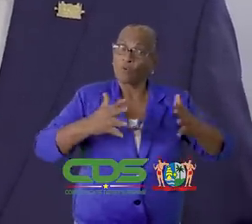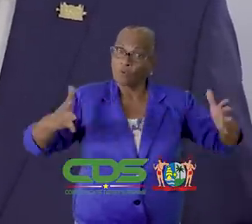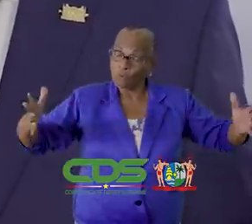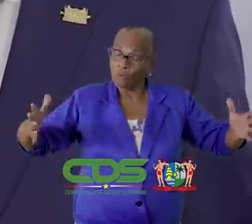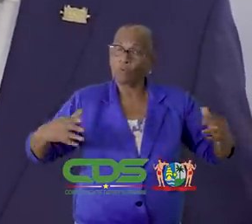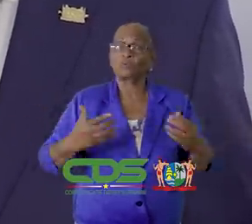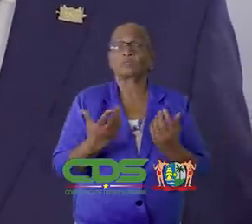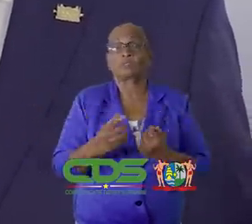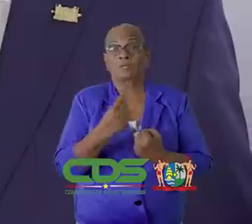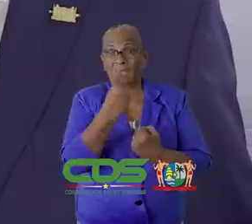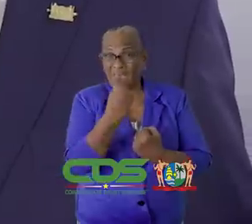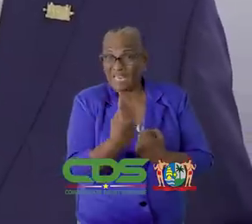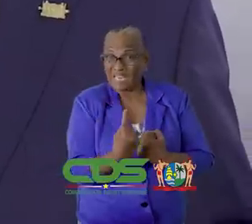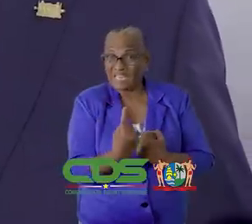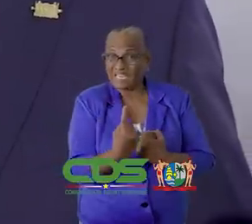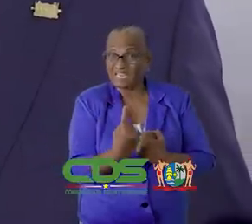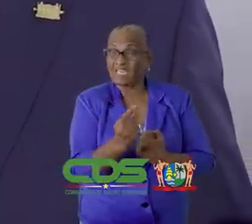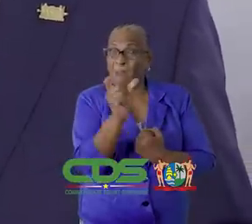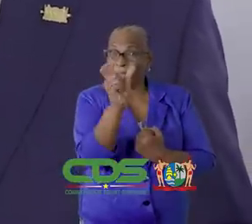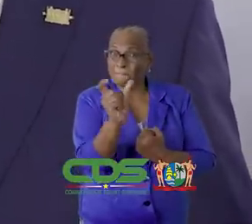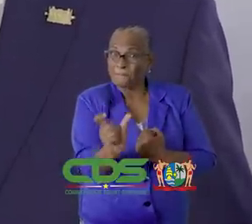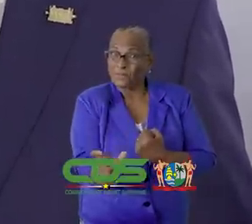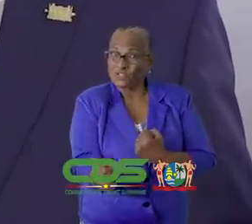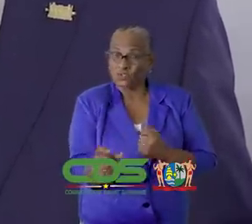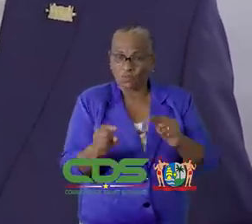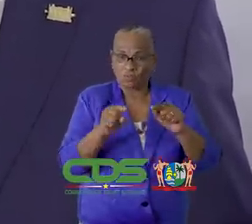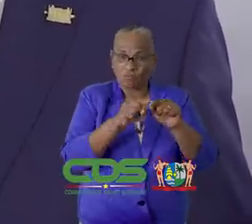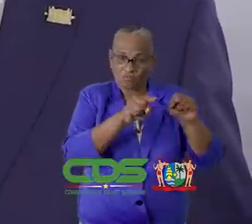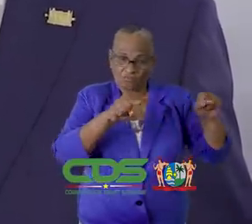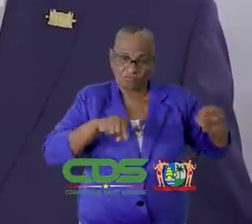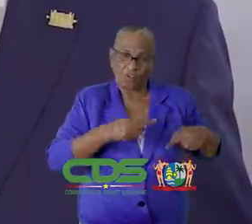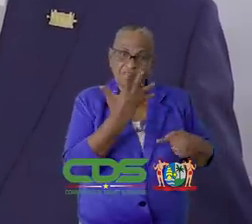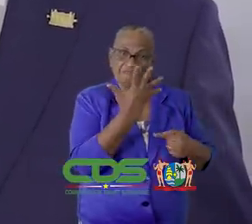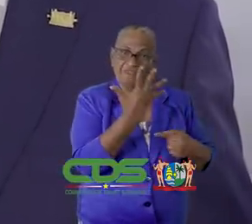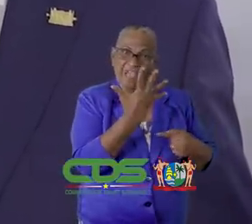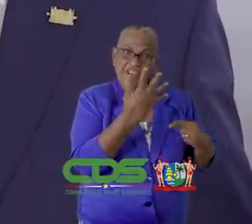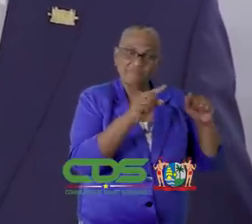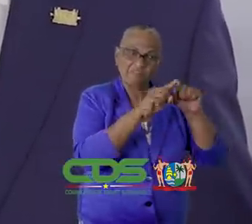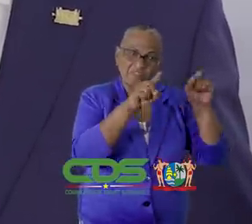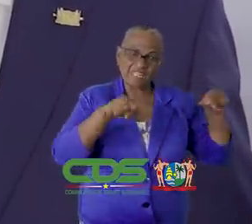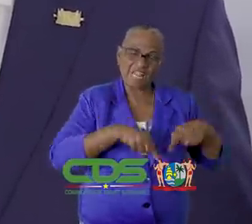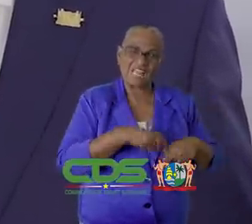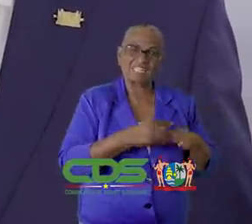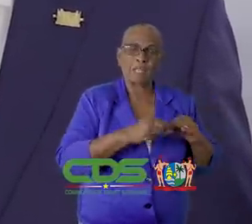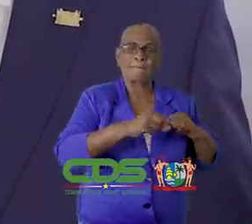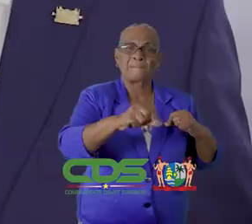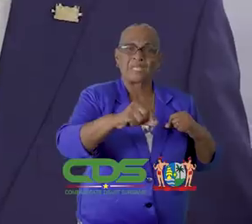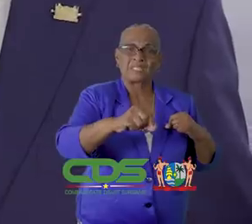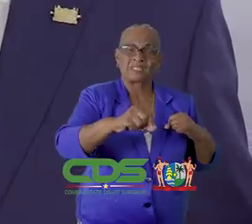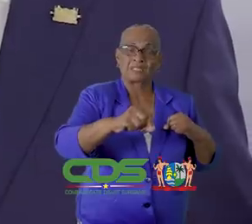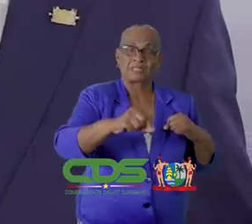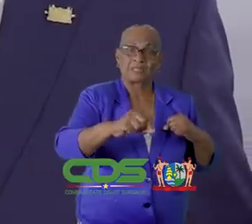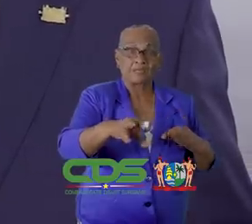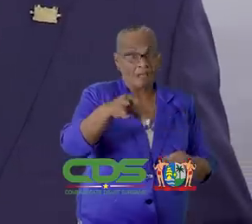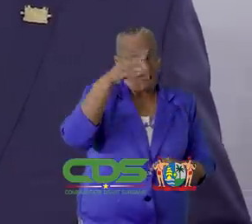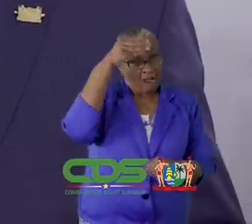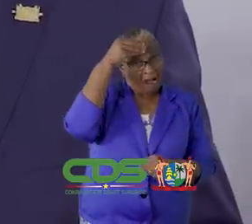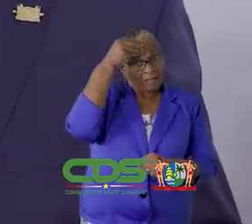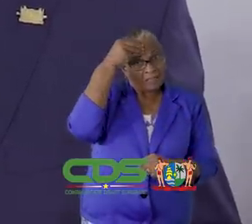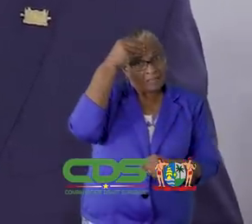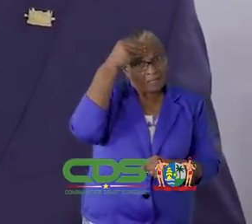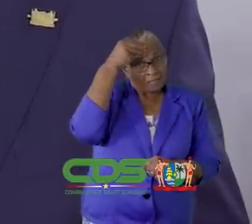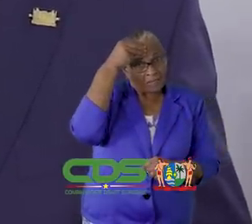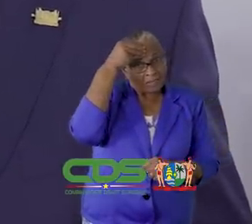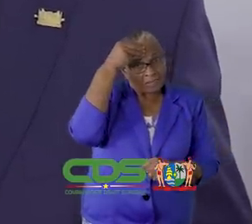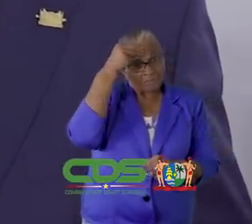gesteld op niet meer dan 1 persoon per 5 vierkante meter tegelijkertijd, met inachtneming